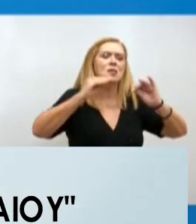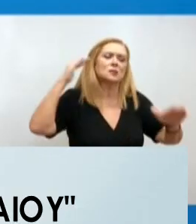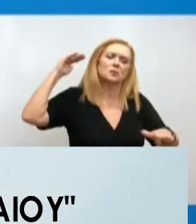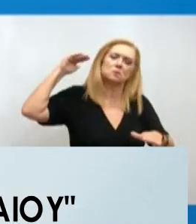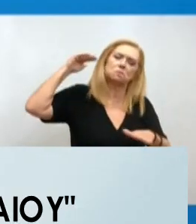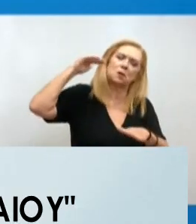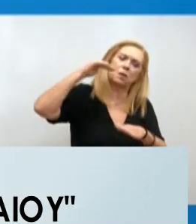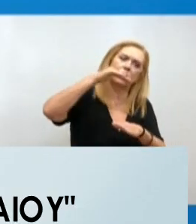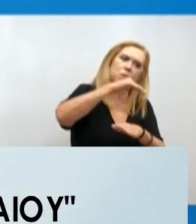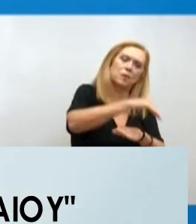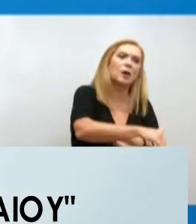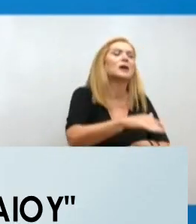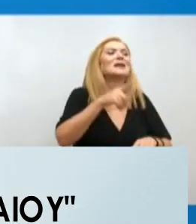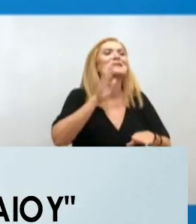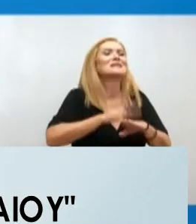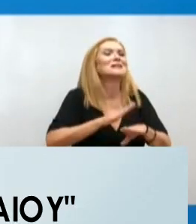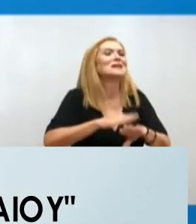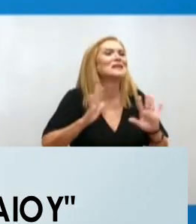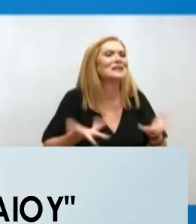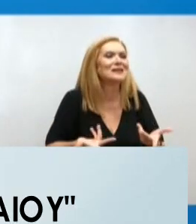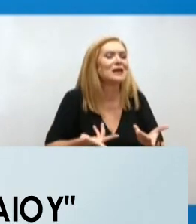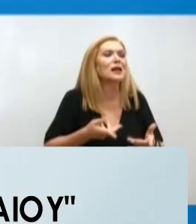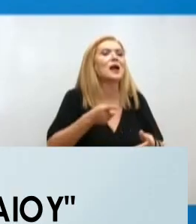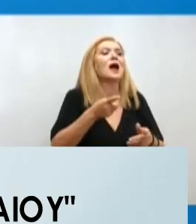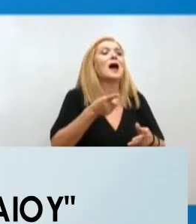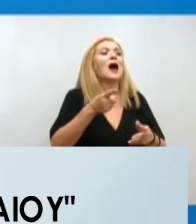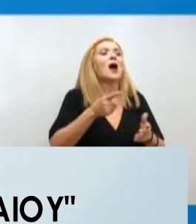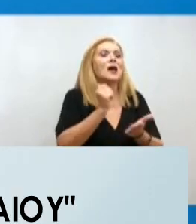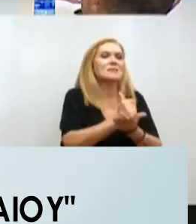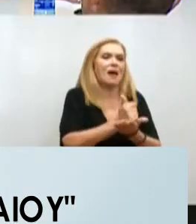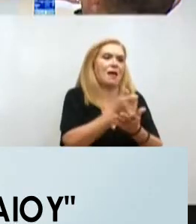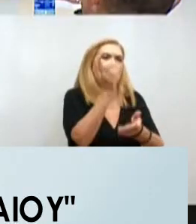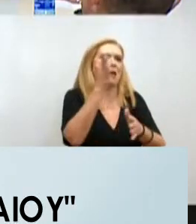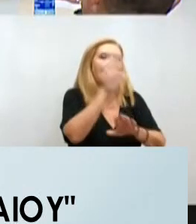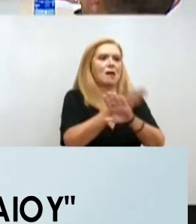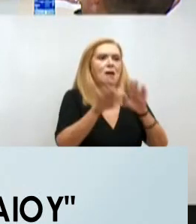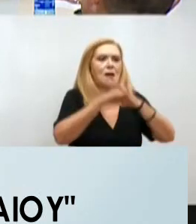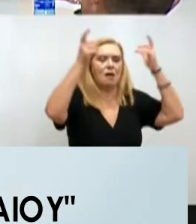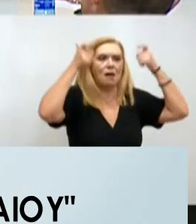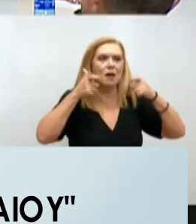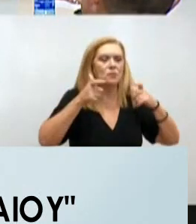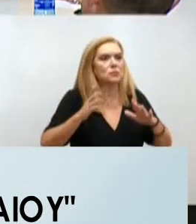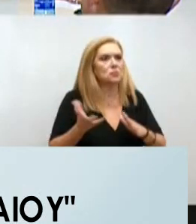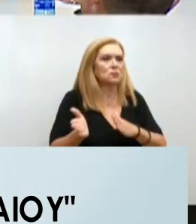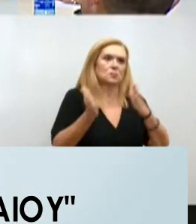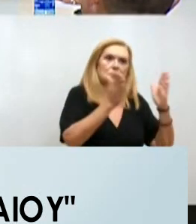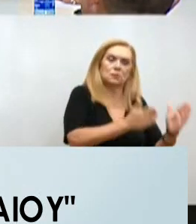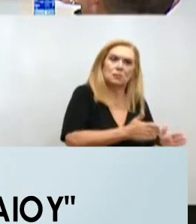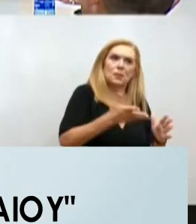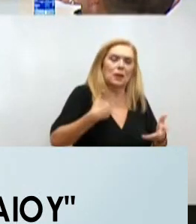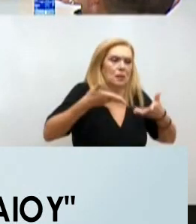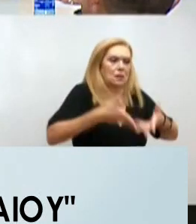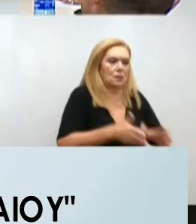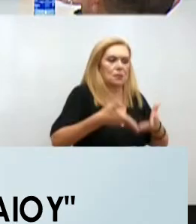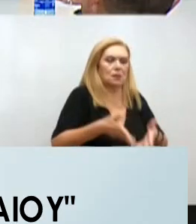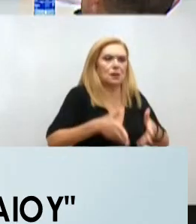τέλος, είναι ο ψευτογάμος των ομοφυλοφίλων. Από τη μια, τρομερό δημογραφικό πρόβλημα, βρισκόμαστε σε